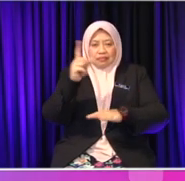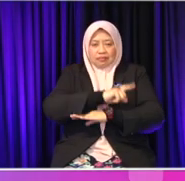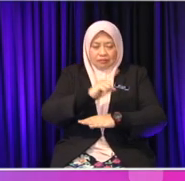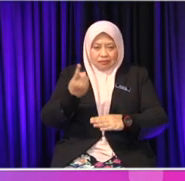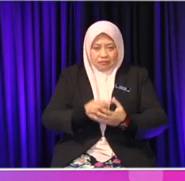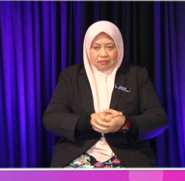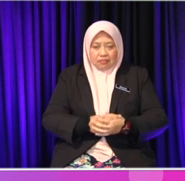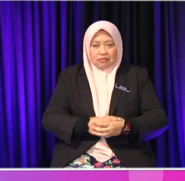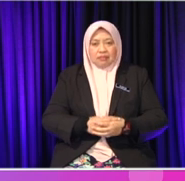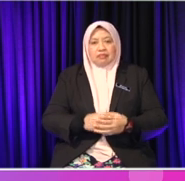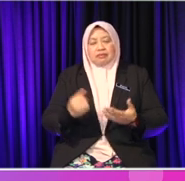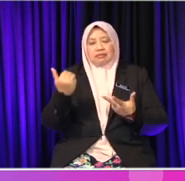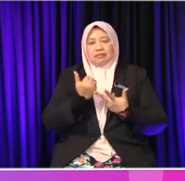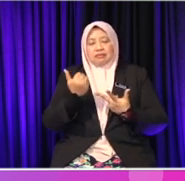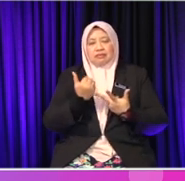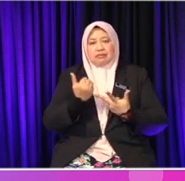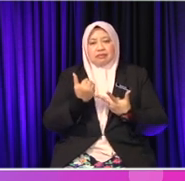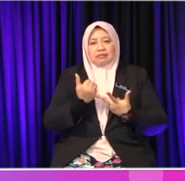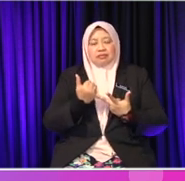yang ketiga